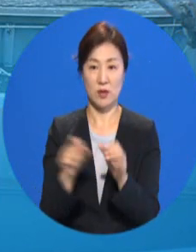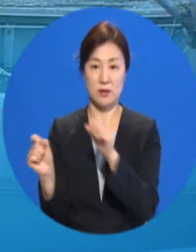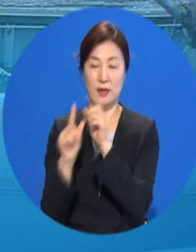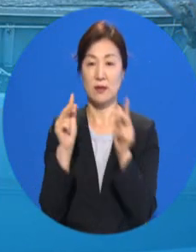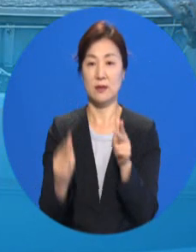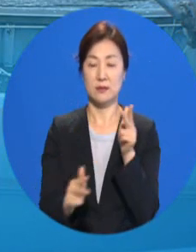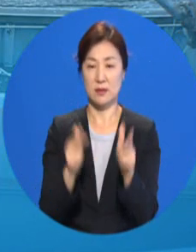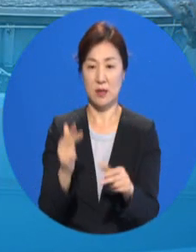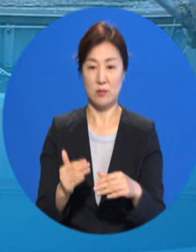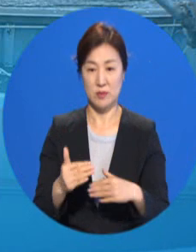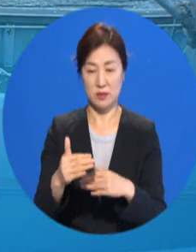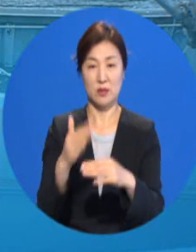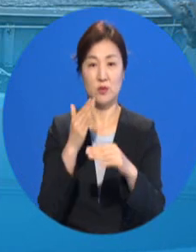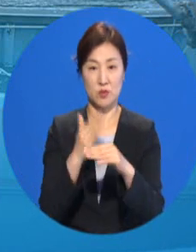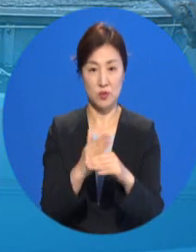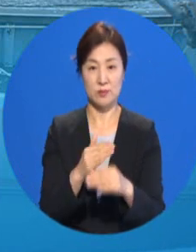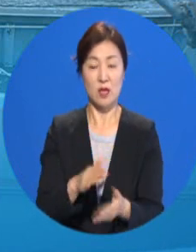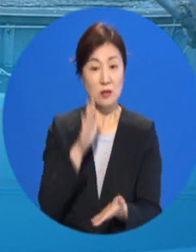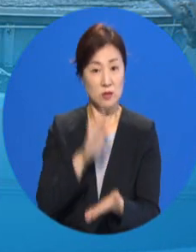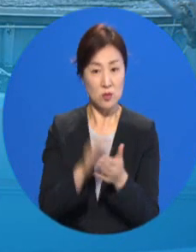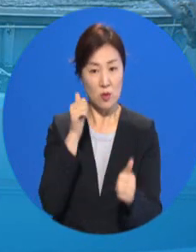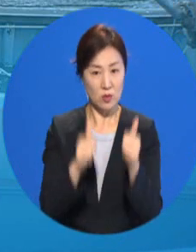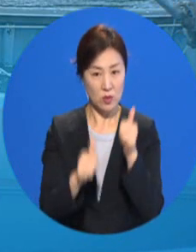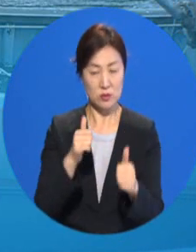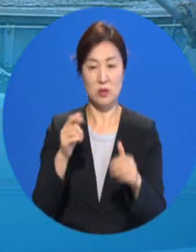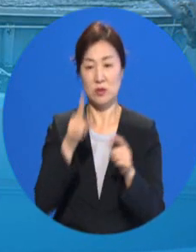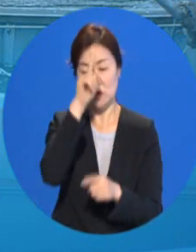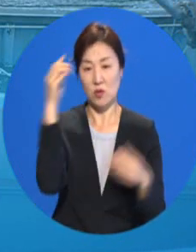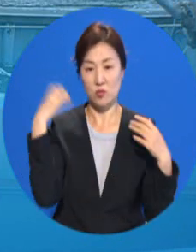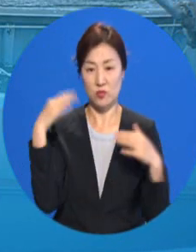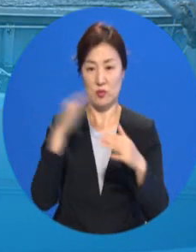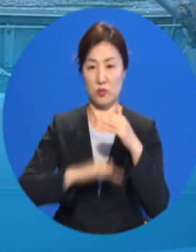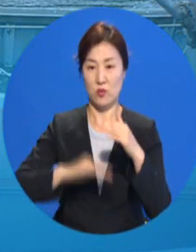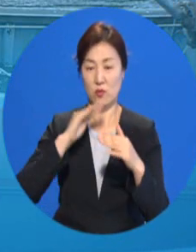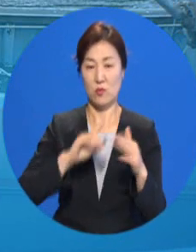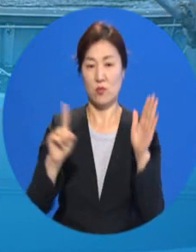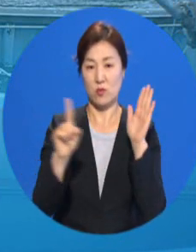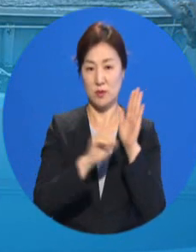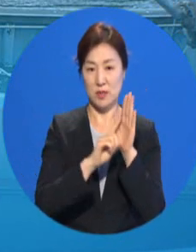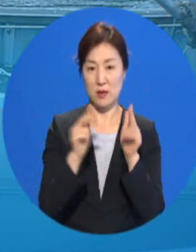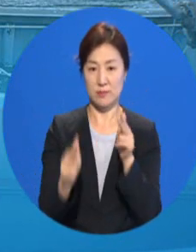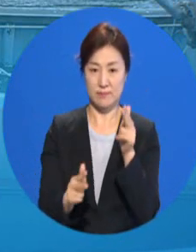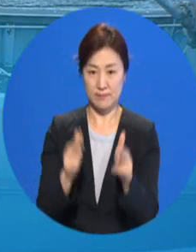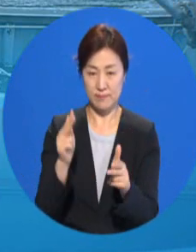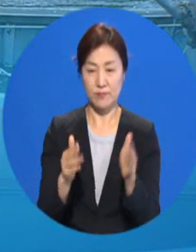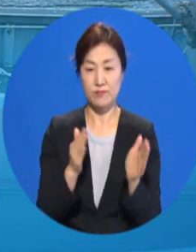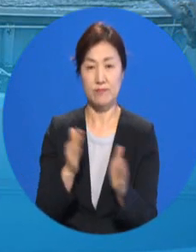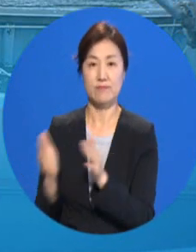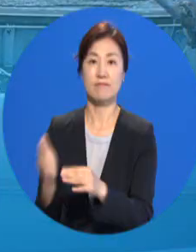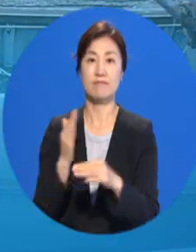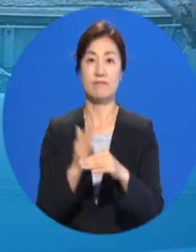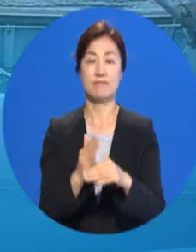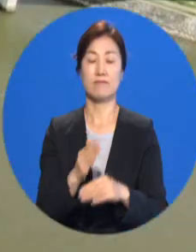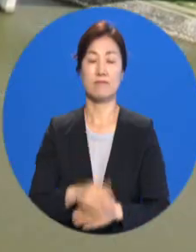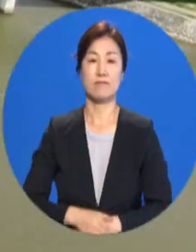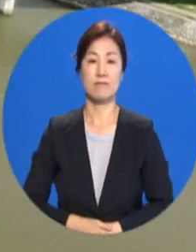광양시가 치열한 경쟁이 예상되는 정부 공모 사업에 도전장을 냈습니다. 김종수 기자가 보도합니다.